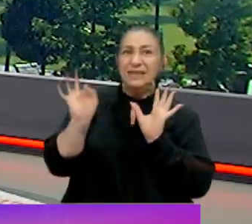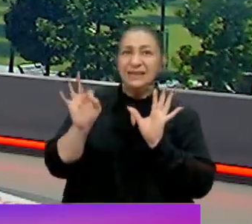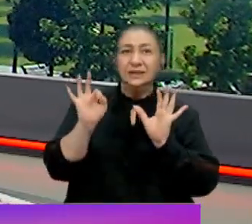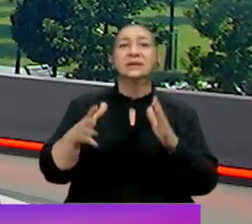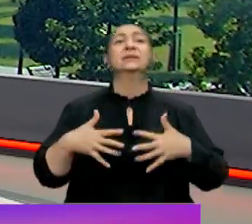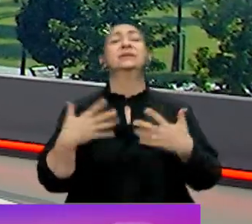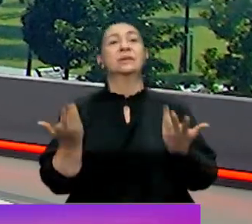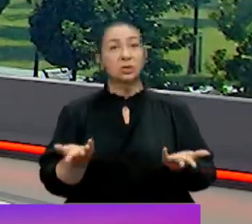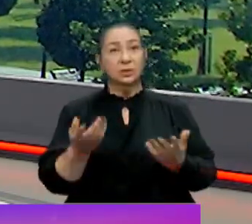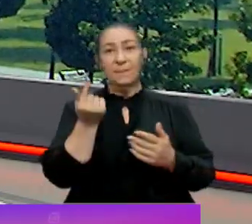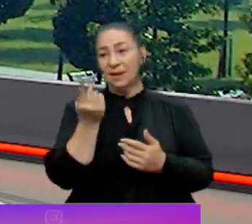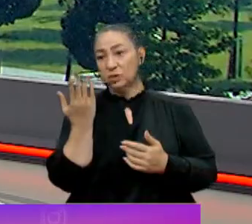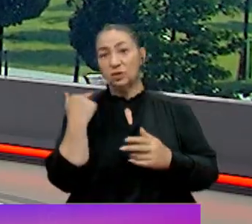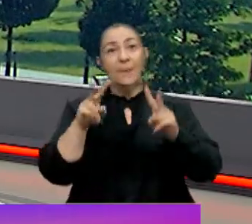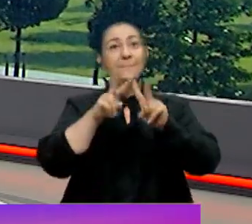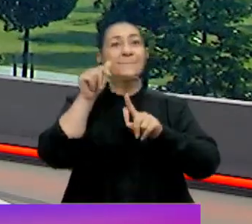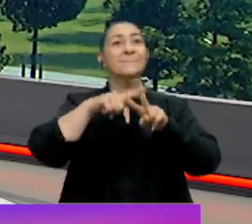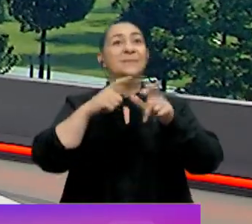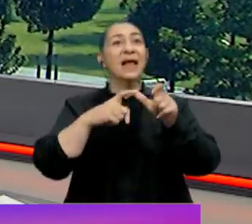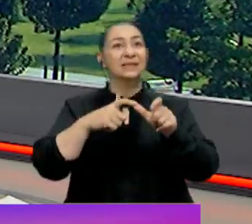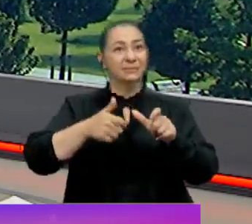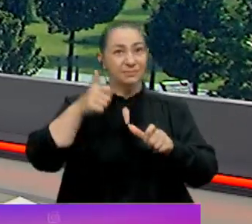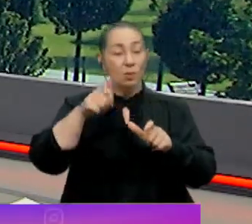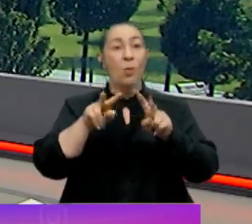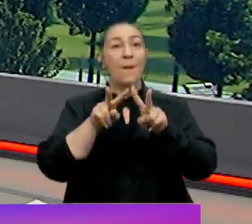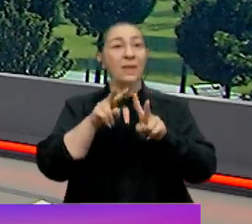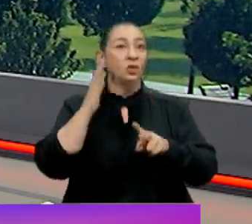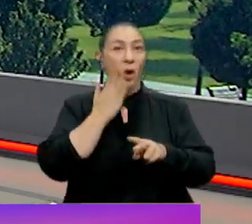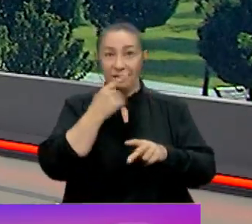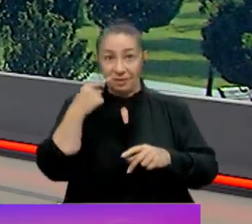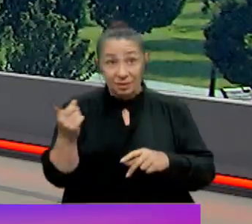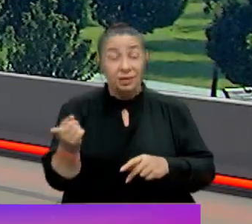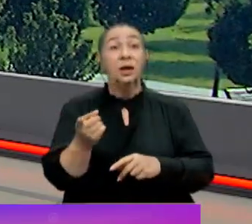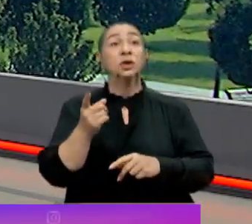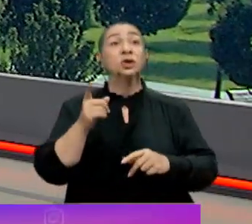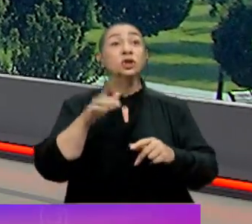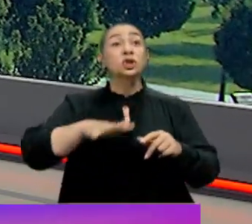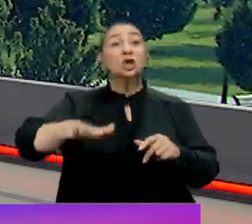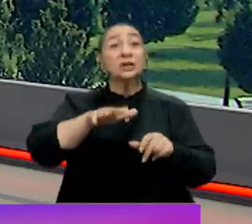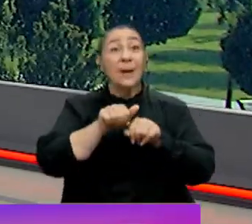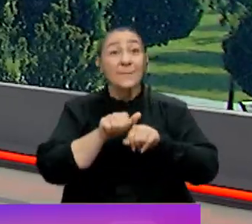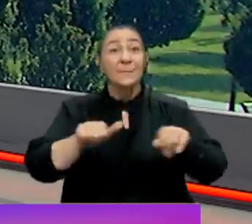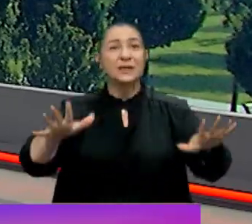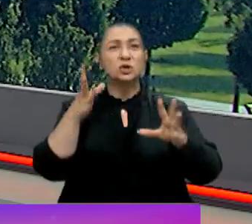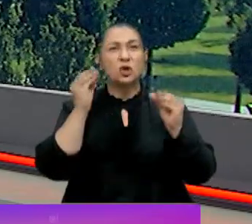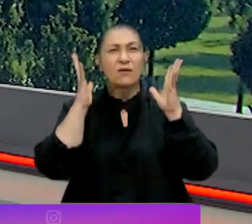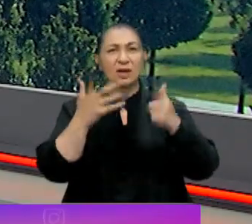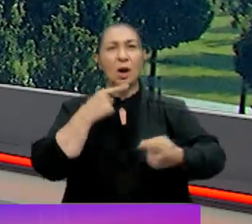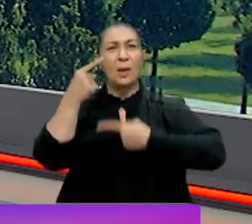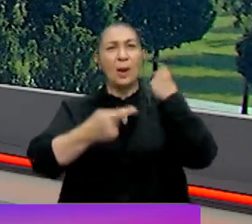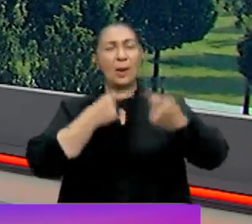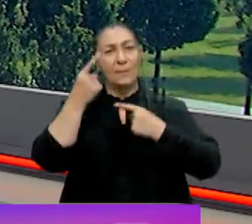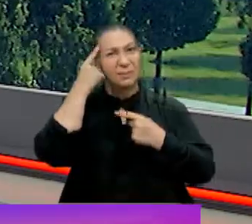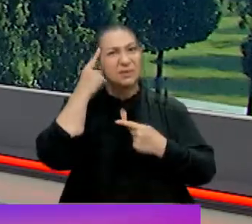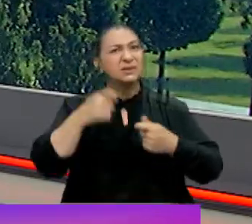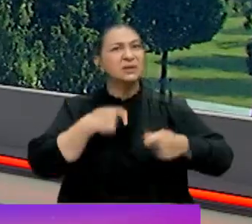de çalışıyoruz. Az evvel Milas Belediye Başkanı Muhammed Tokat dedi ki sosyal medyada dolaşan çokça spekülatif